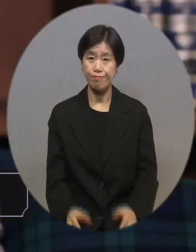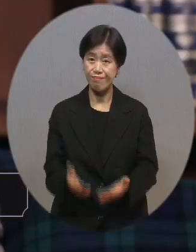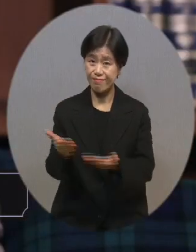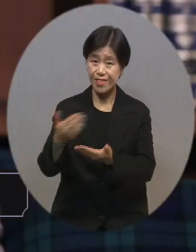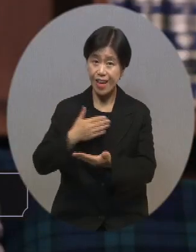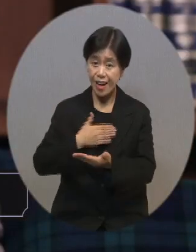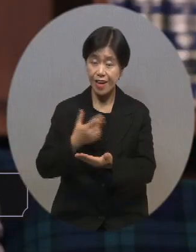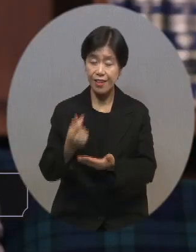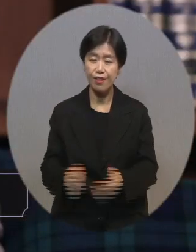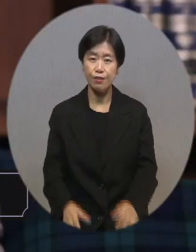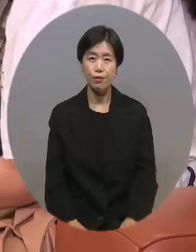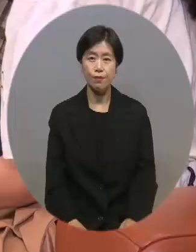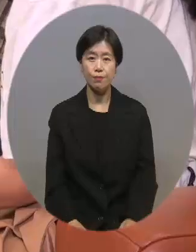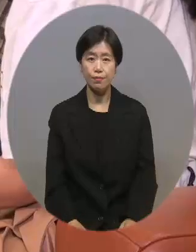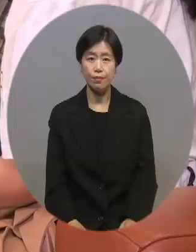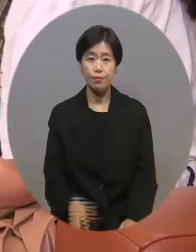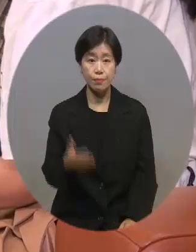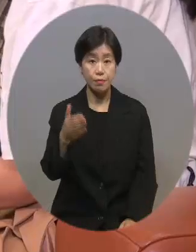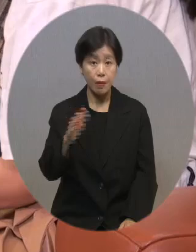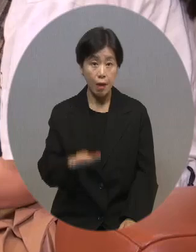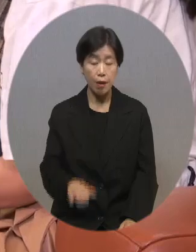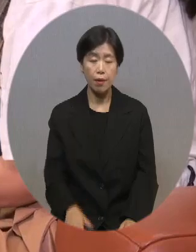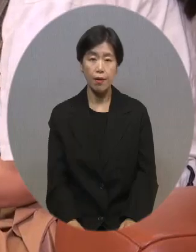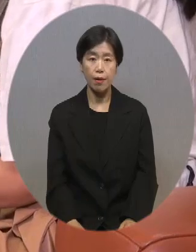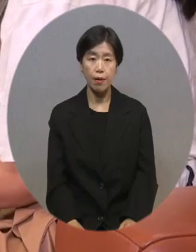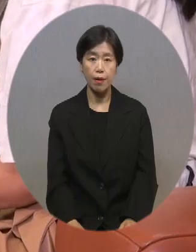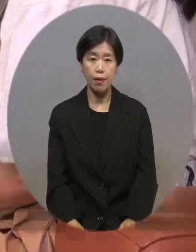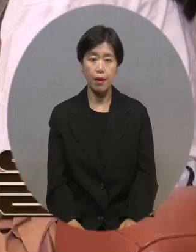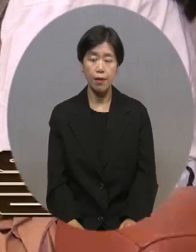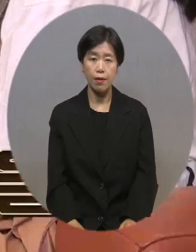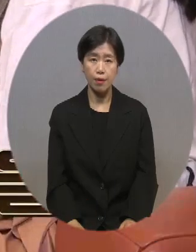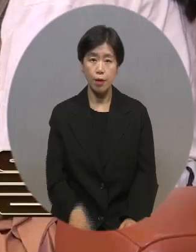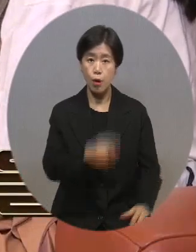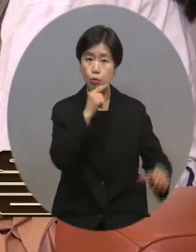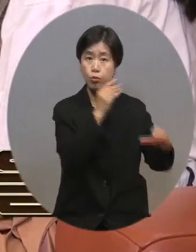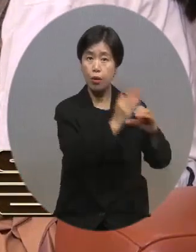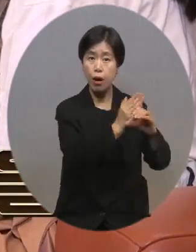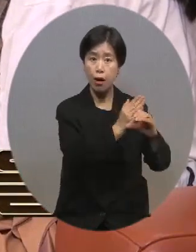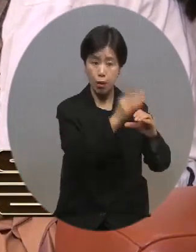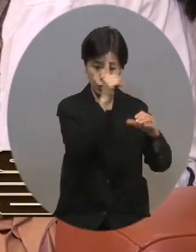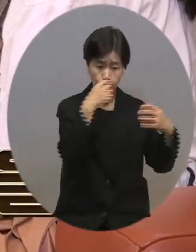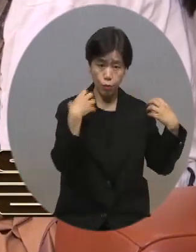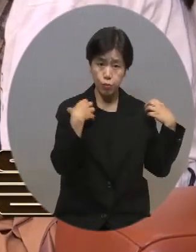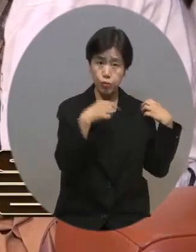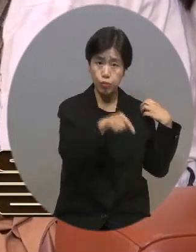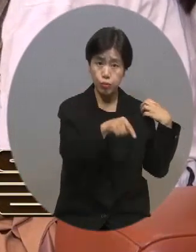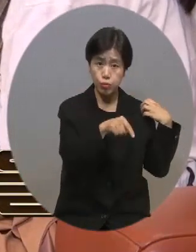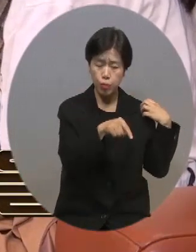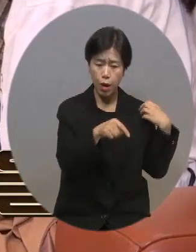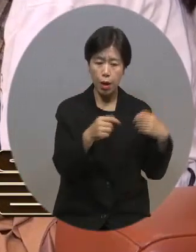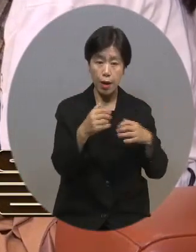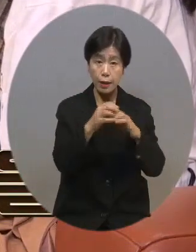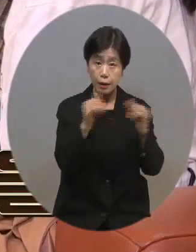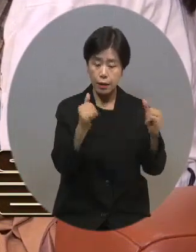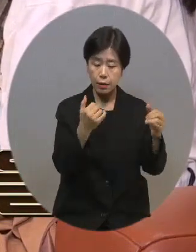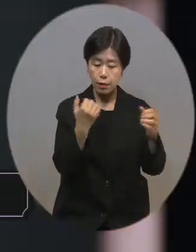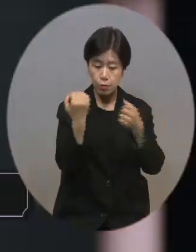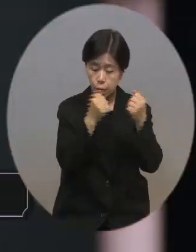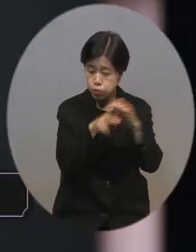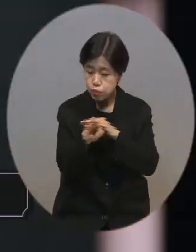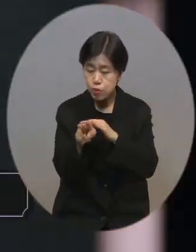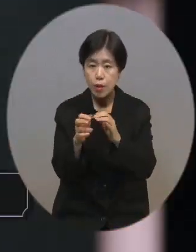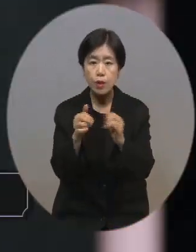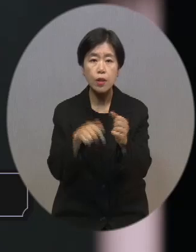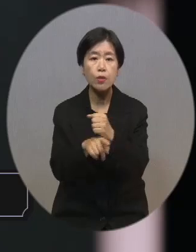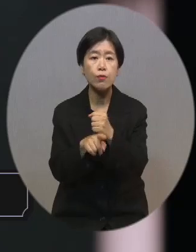잘 아실 것 같습니다. 근데 그런 것도 사실 우리만 아는 게 아니라 북한 정권도 너무 당연히 잘 알고 있어가지고